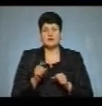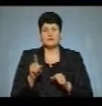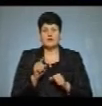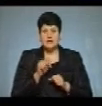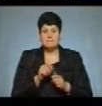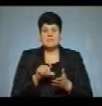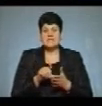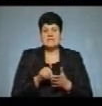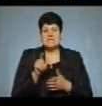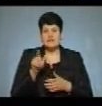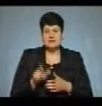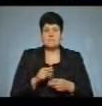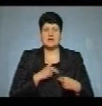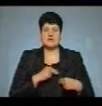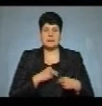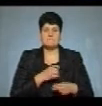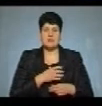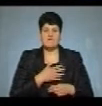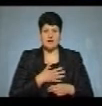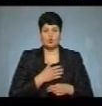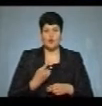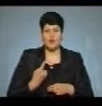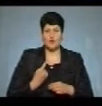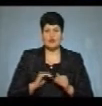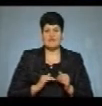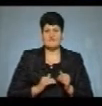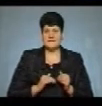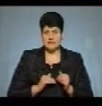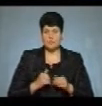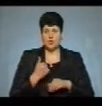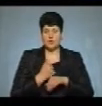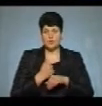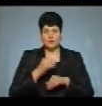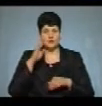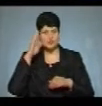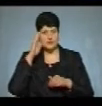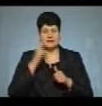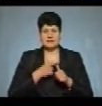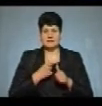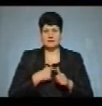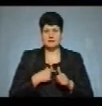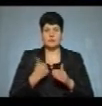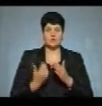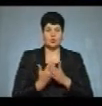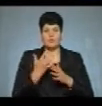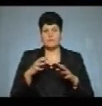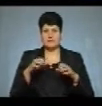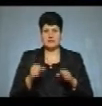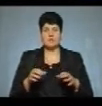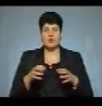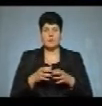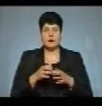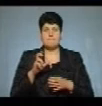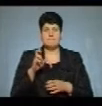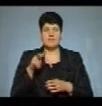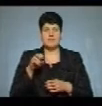вони представилися працівниками приватної охоронної фірми. Очолював групу чоловік, який називав себе новим власником компаній «Black